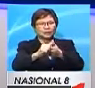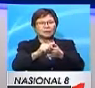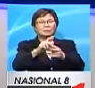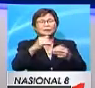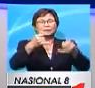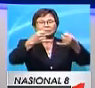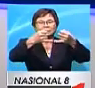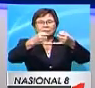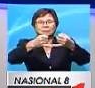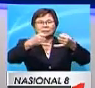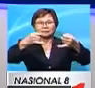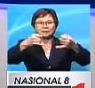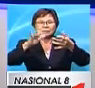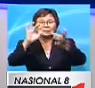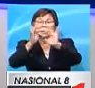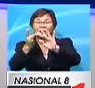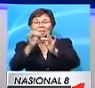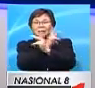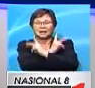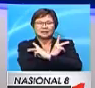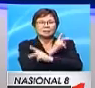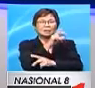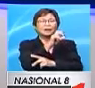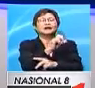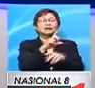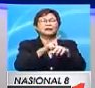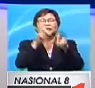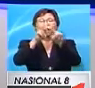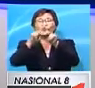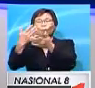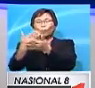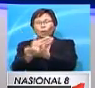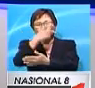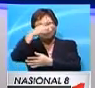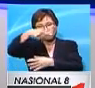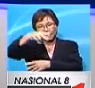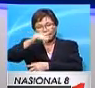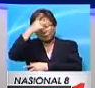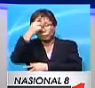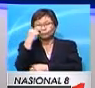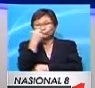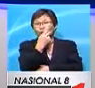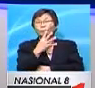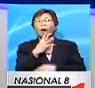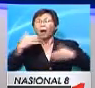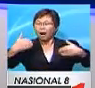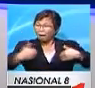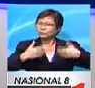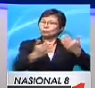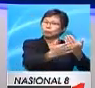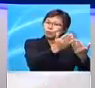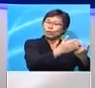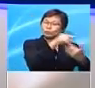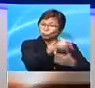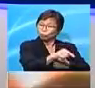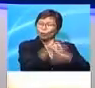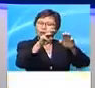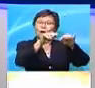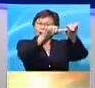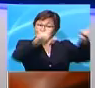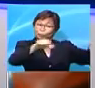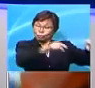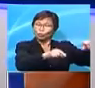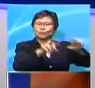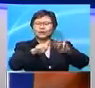Kasih sbjk di Kampung Baru Perdana Menteri Datuk Seri Najib Tun Razak berkata dengan adanya kemudahan itu para pelajar akan